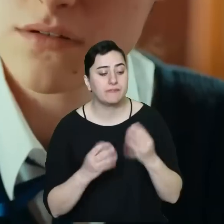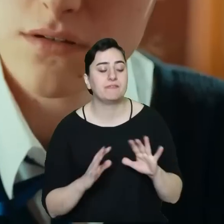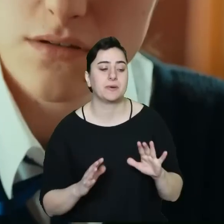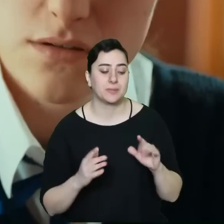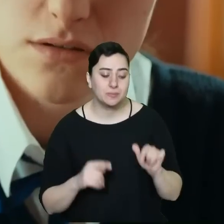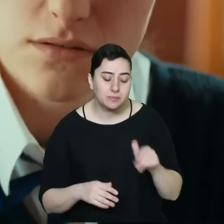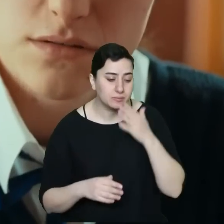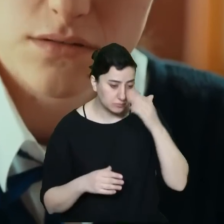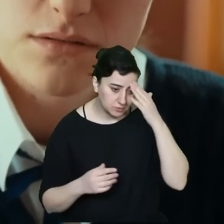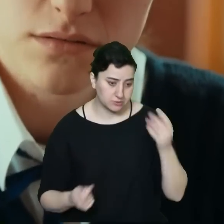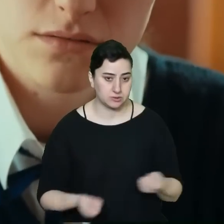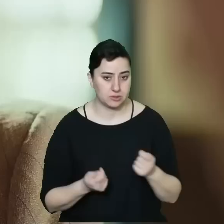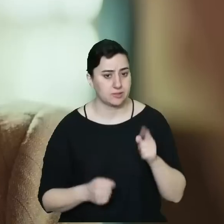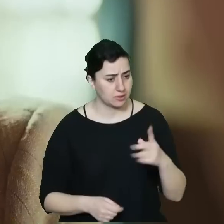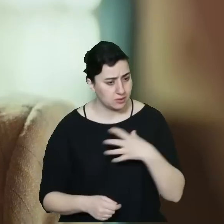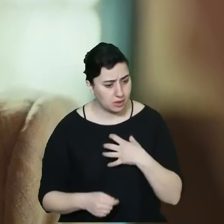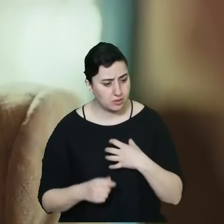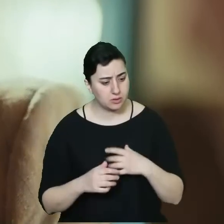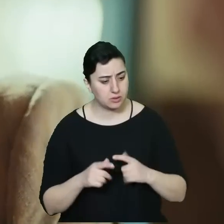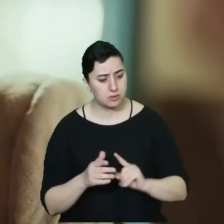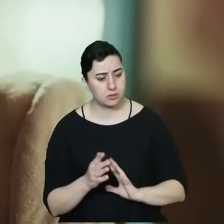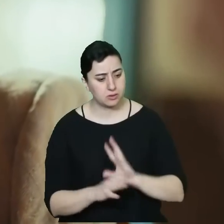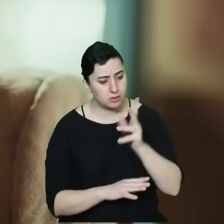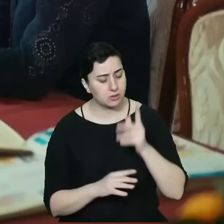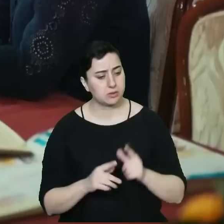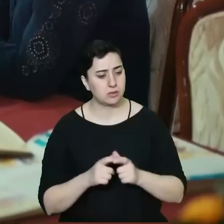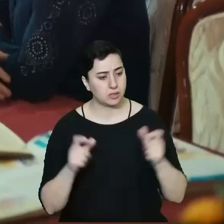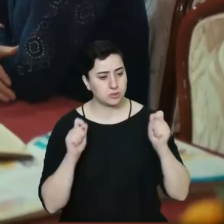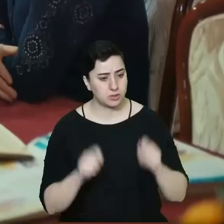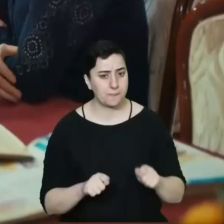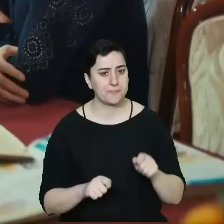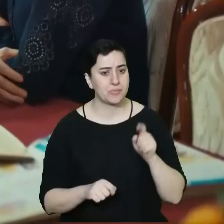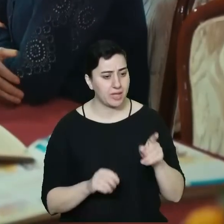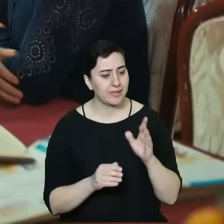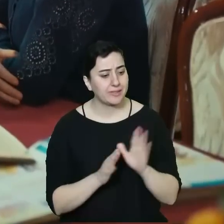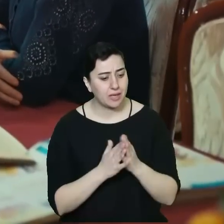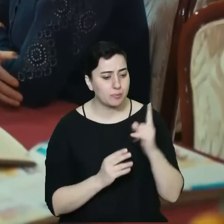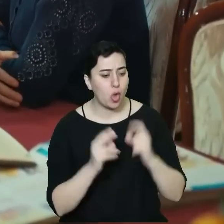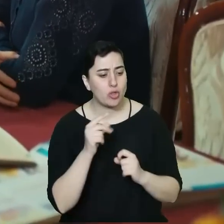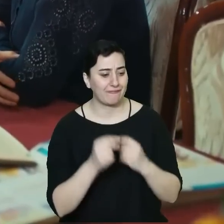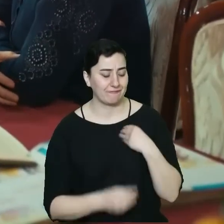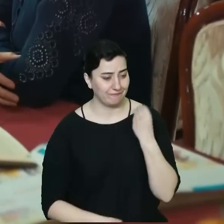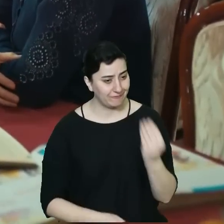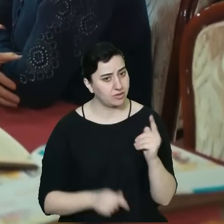kızım. Sen kendini yetiştirmeye bak. Sana dergi için bir ödev vereceğim.